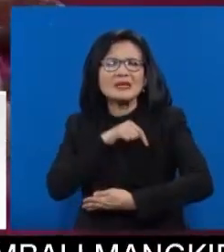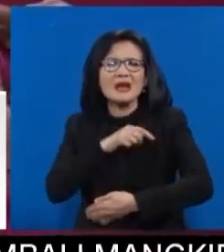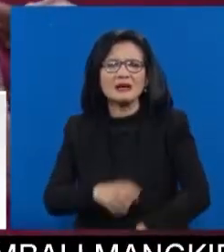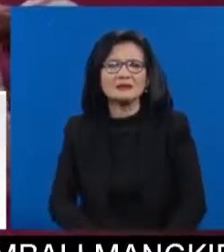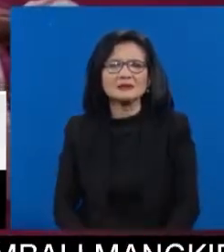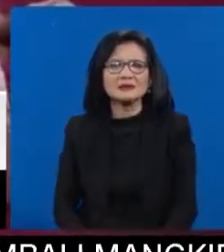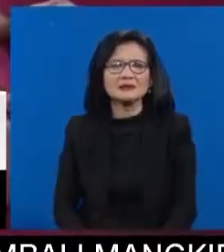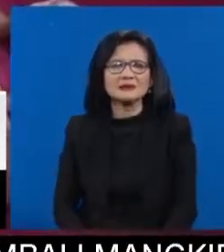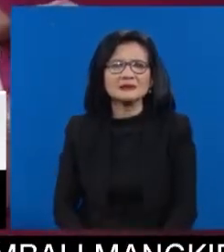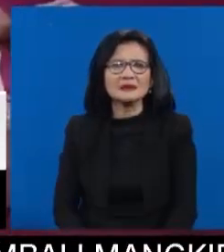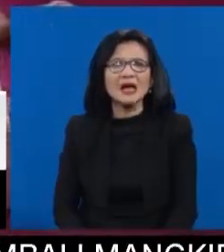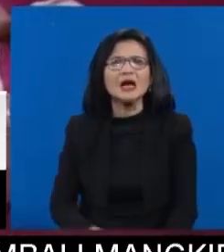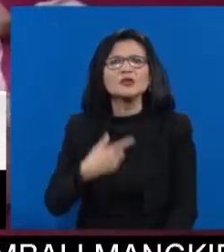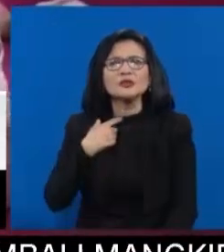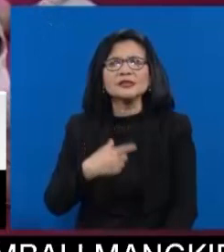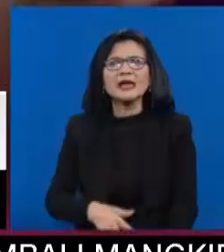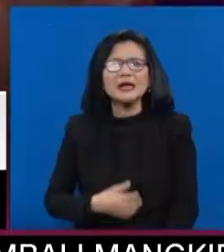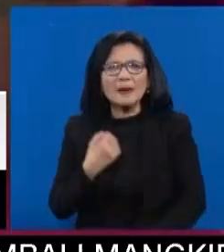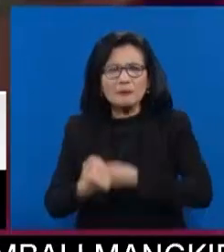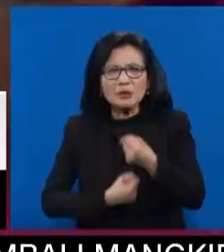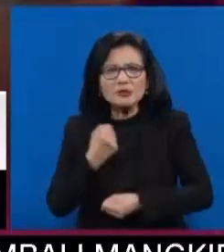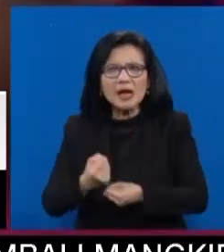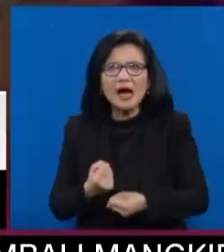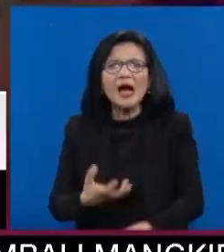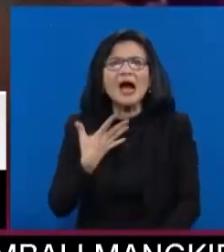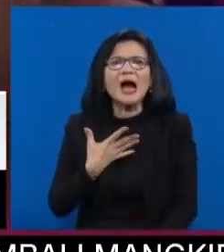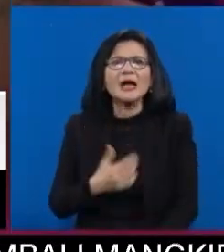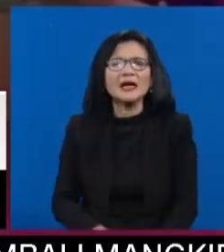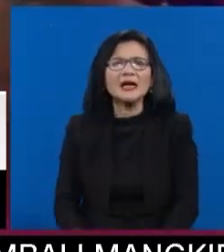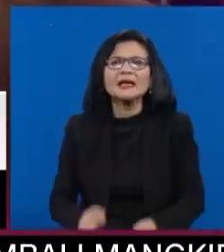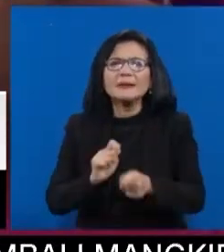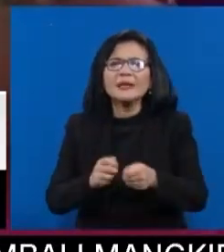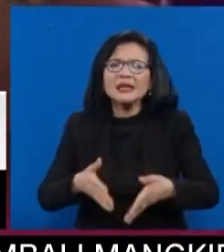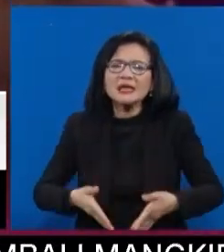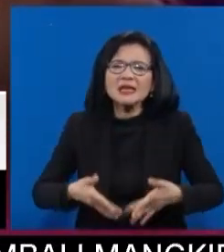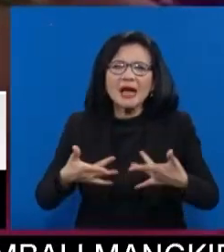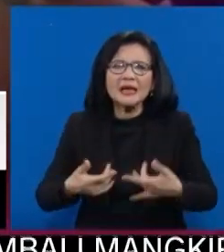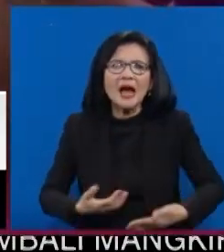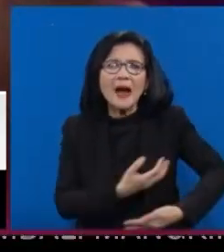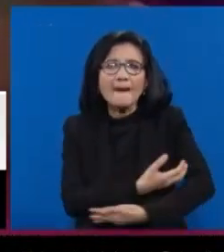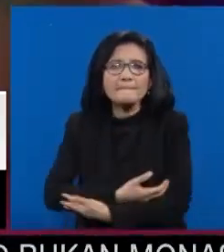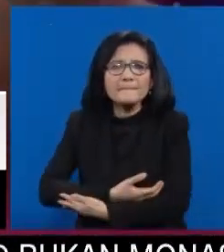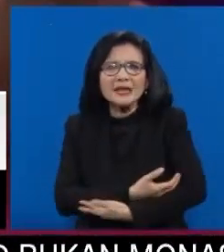Kuasa hukum Bidan N terus berusaha agar kliennya diberikan keringanan mengingat bayinya